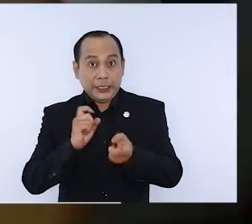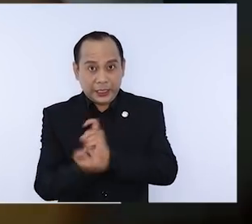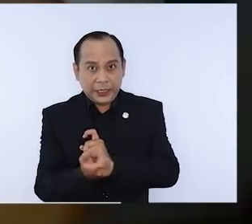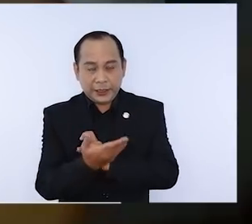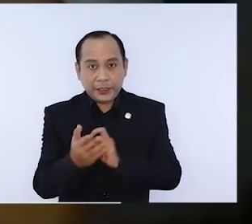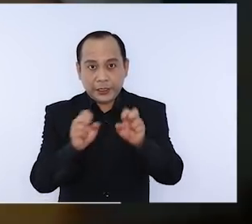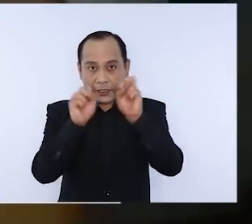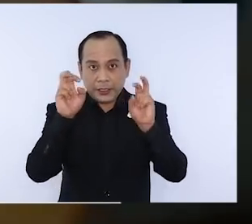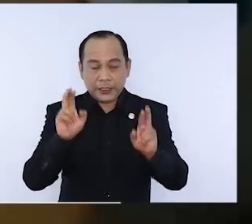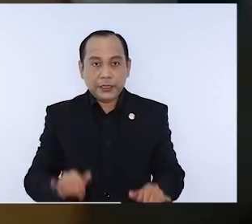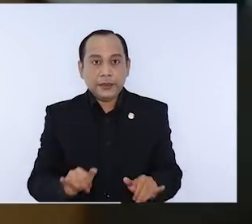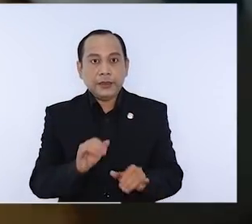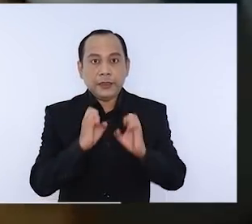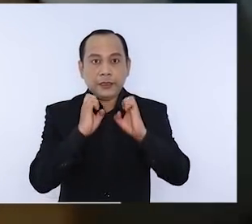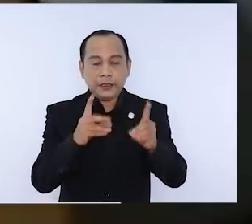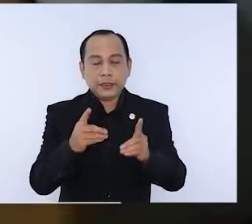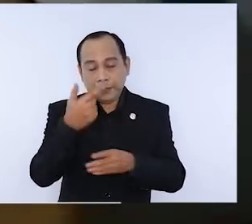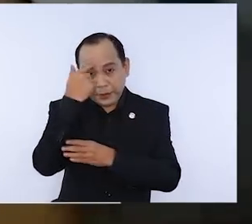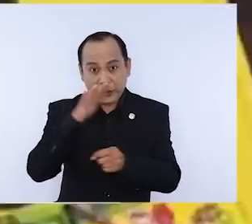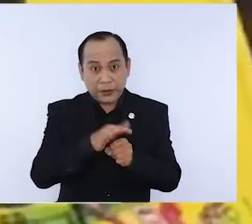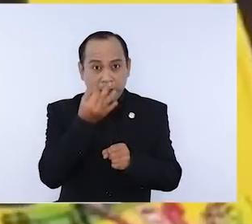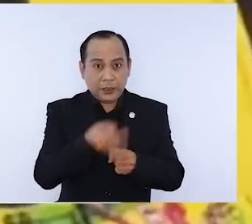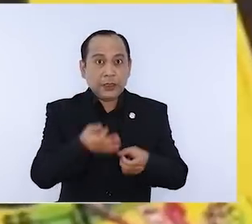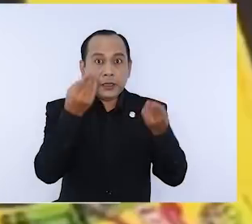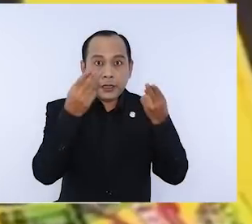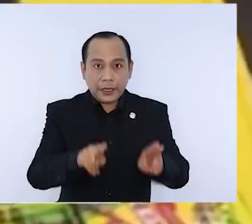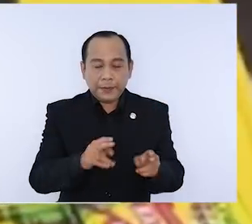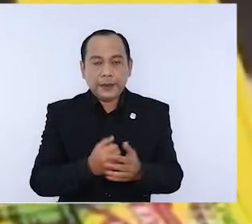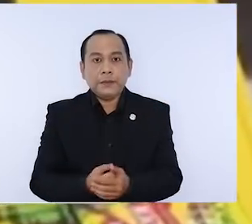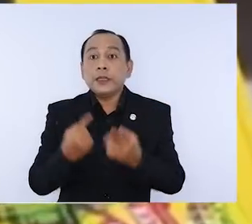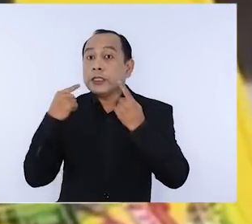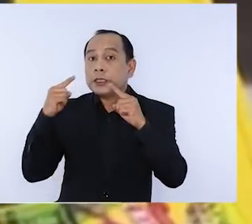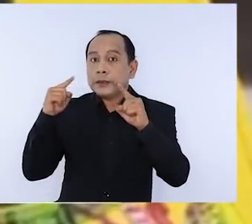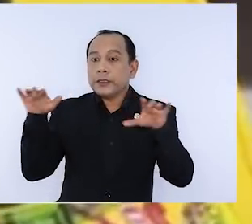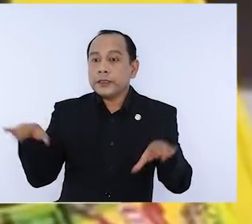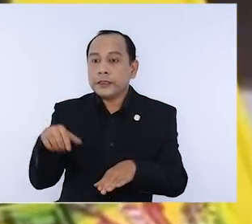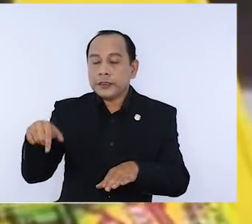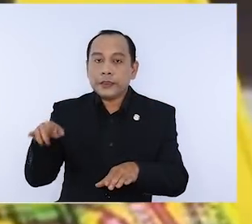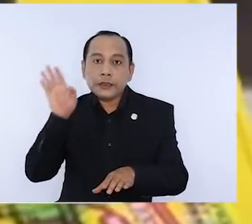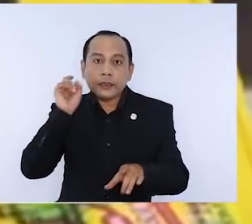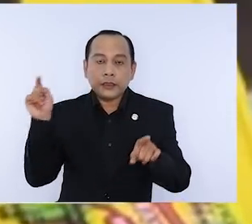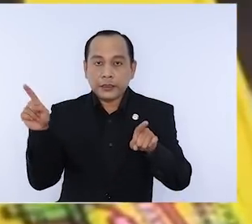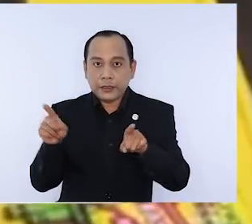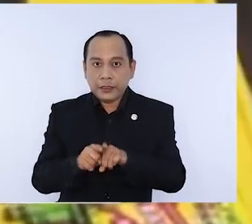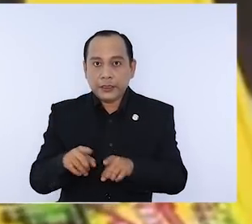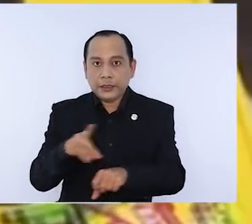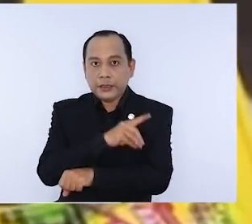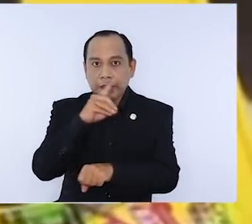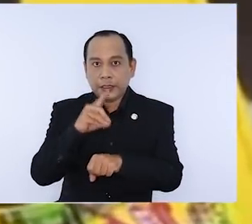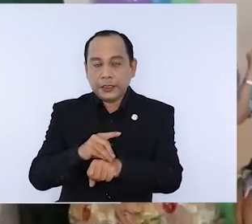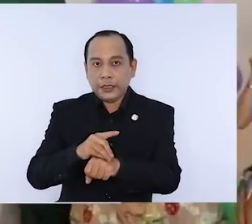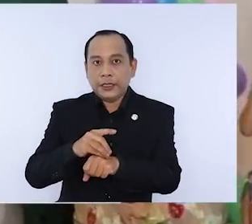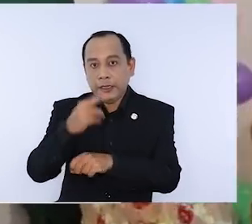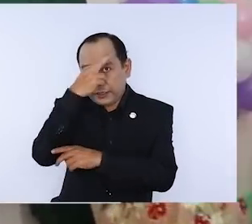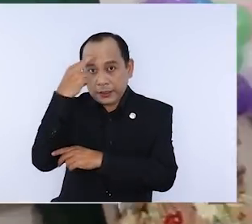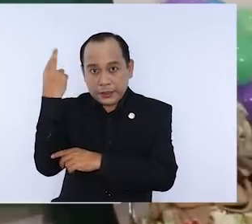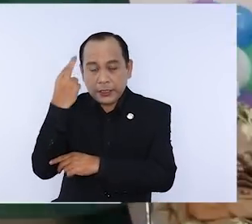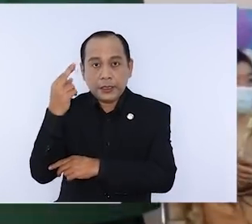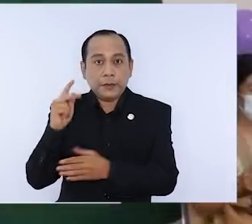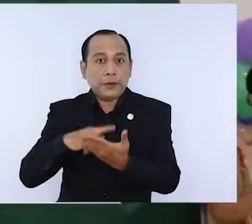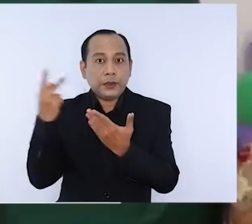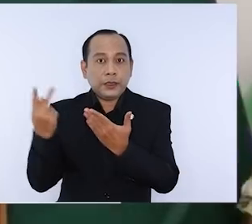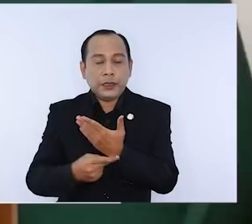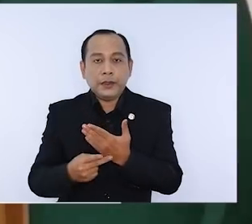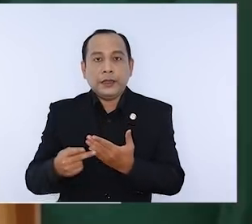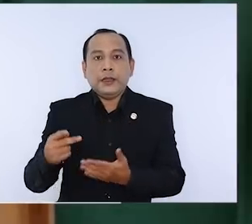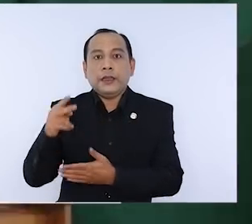sa sistema ng edukasyon dulot ng pandemya, matagumpay na naisagawa ng mga kapatid natin sa distrito ng Rizal ang programa ng